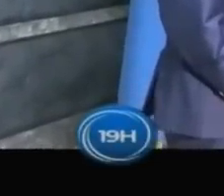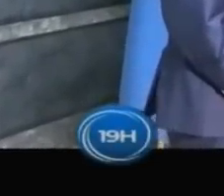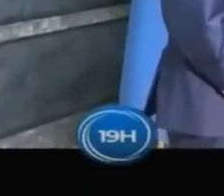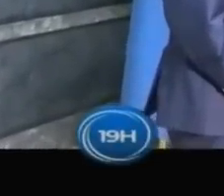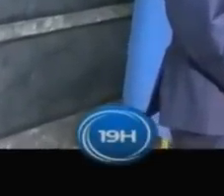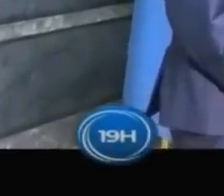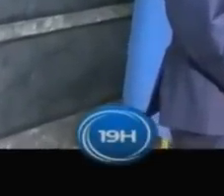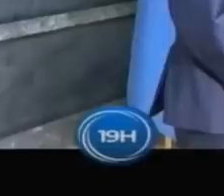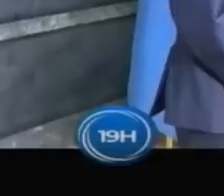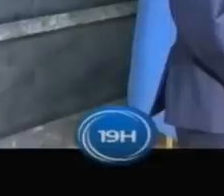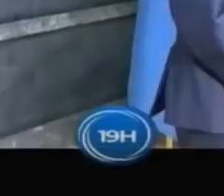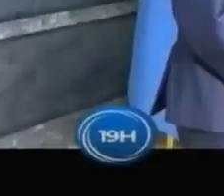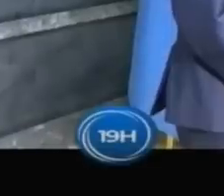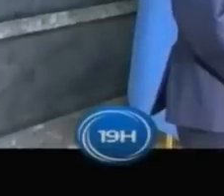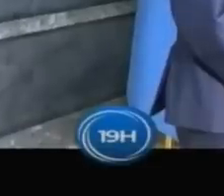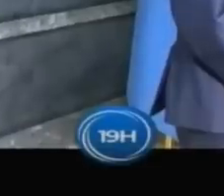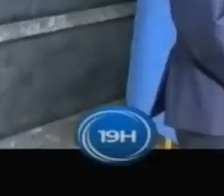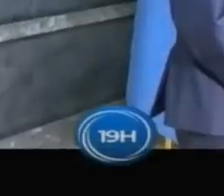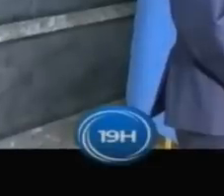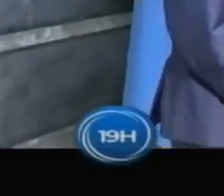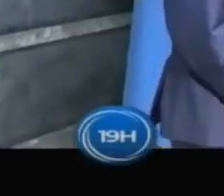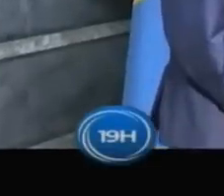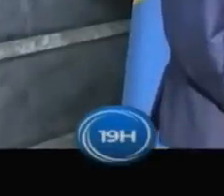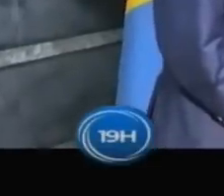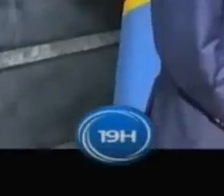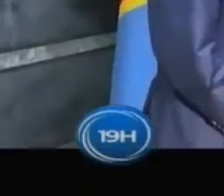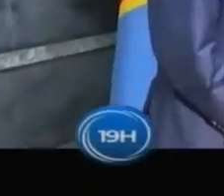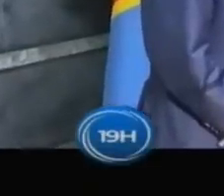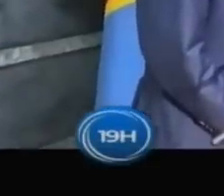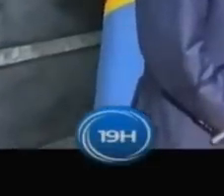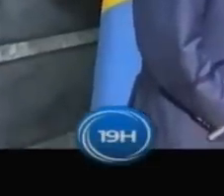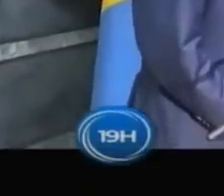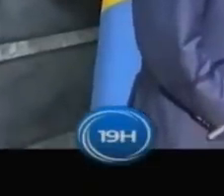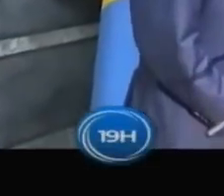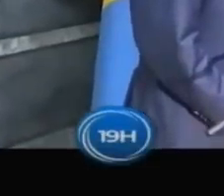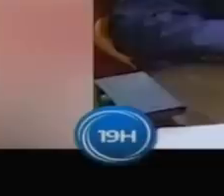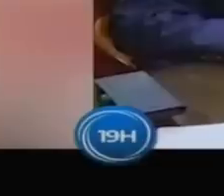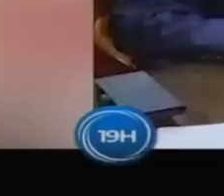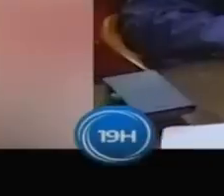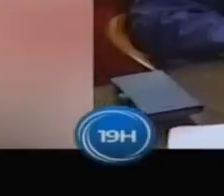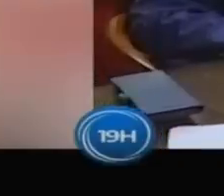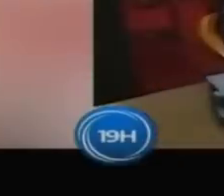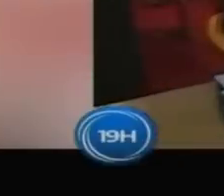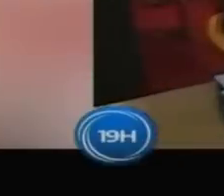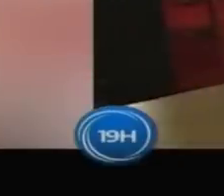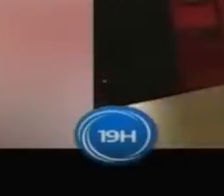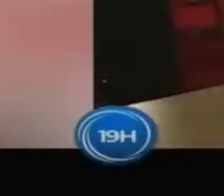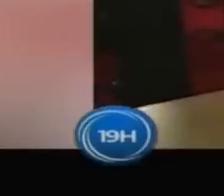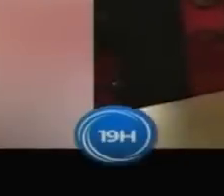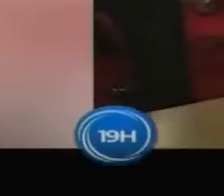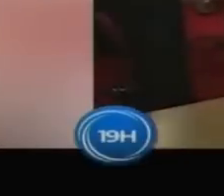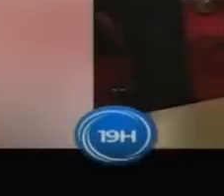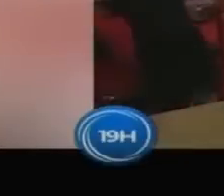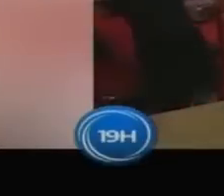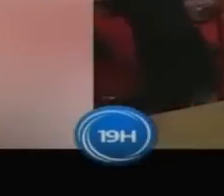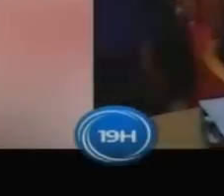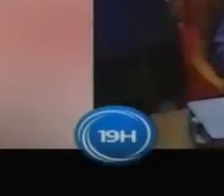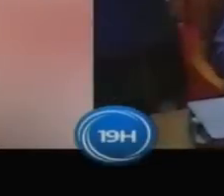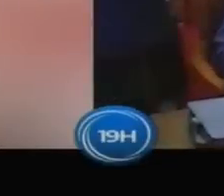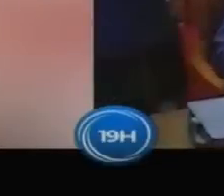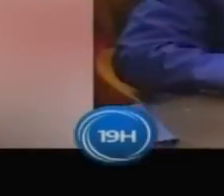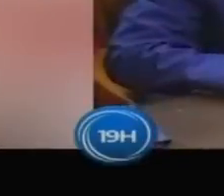de rétablir la confiance mutuelle. Des questions annexes ont aussi fait partie des discussions, notamment sur